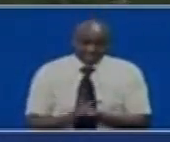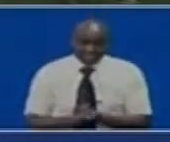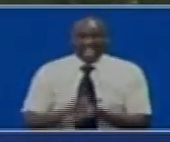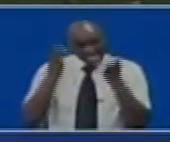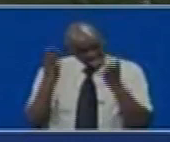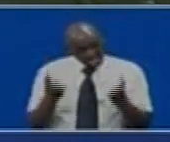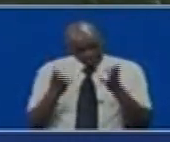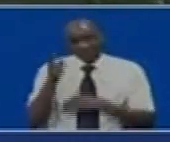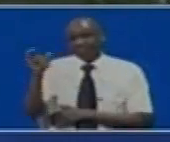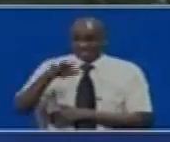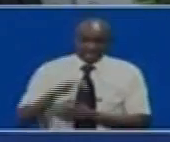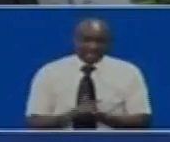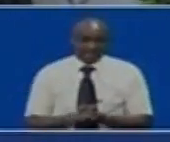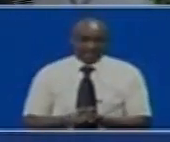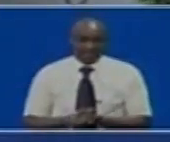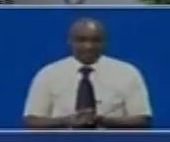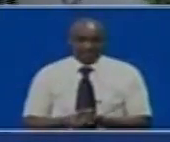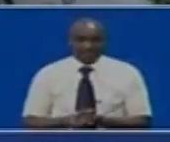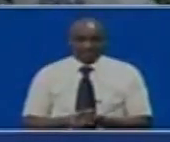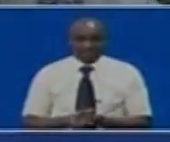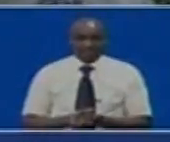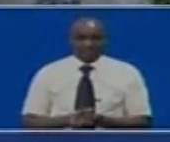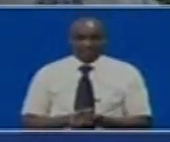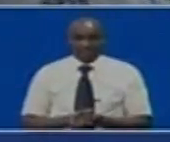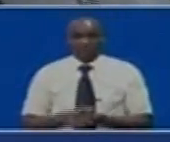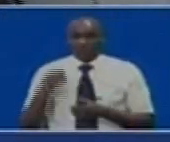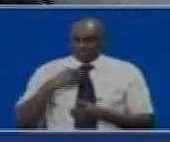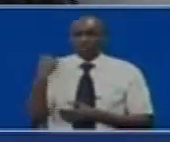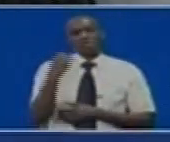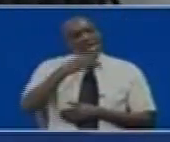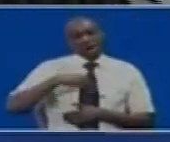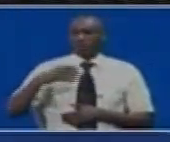wa maadhimisho ya jamhuri. We have let down our children